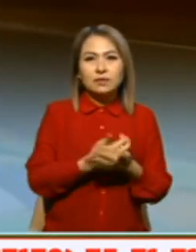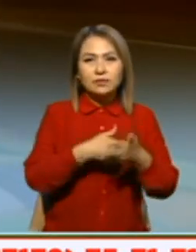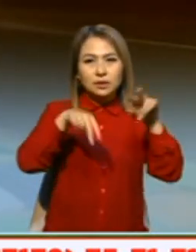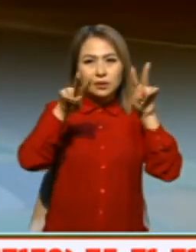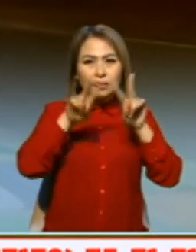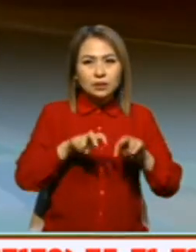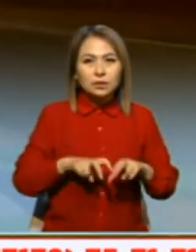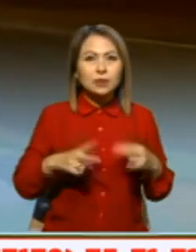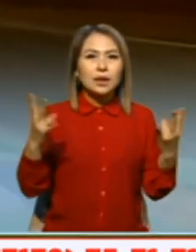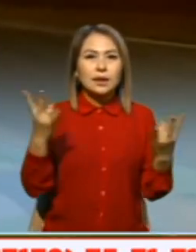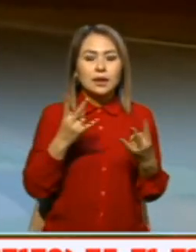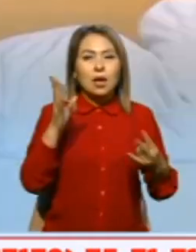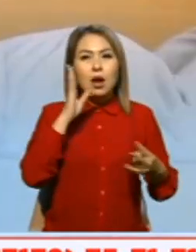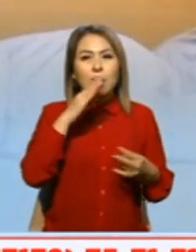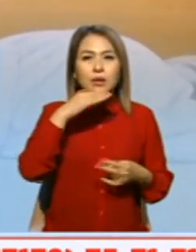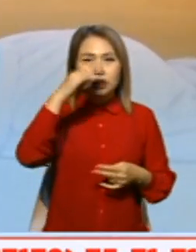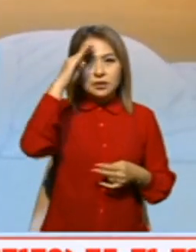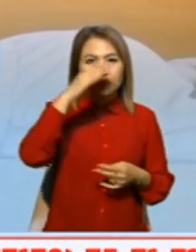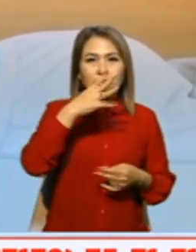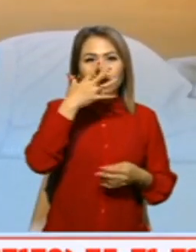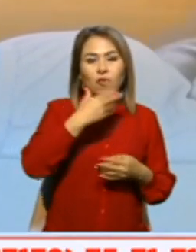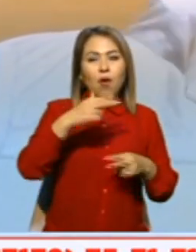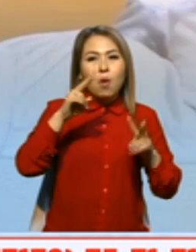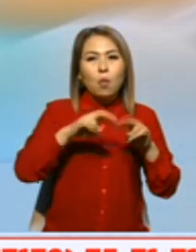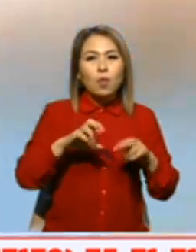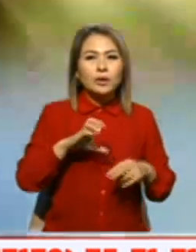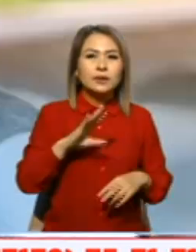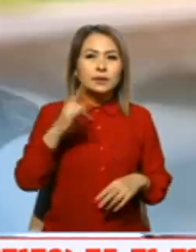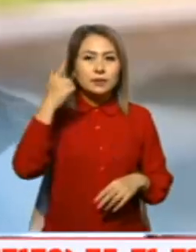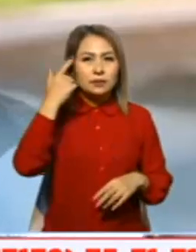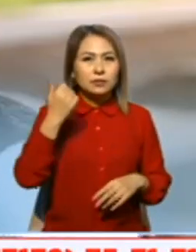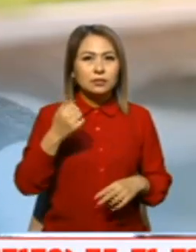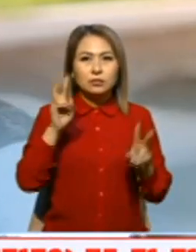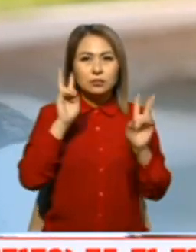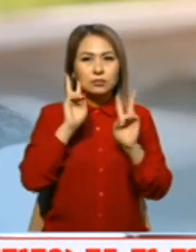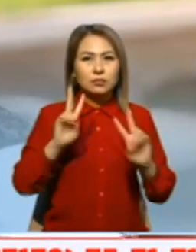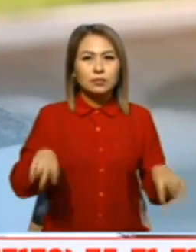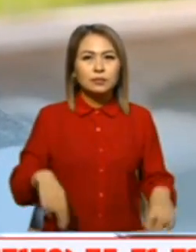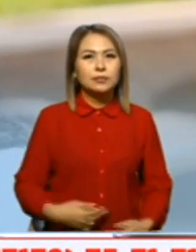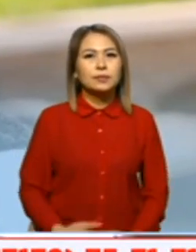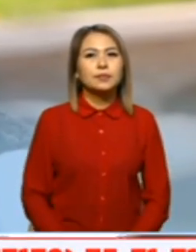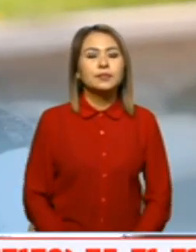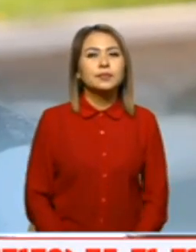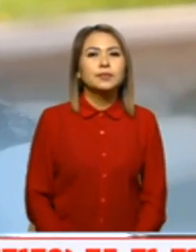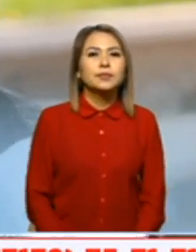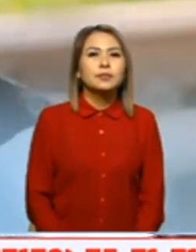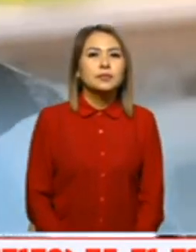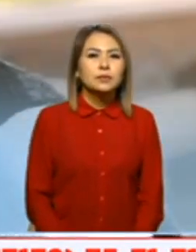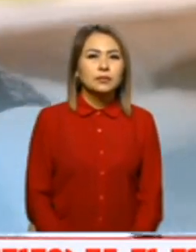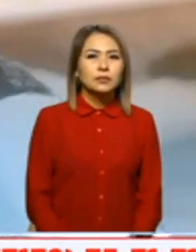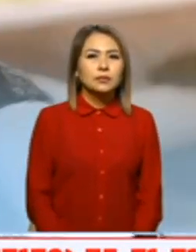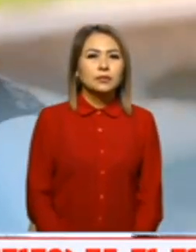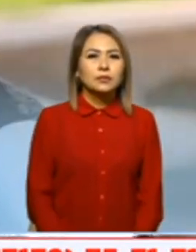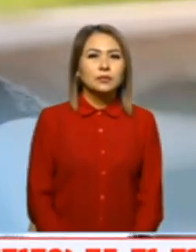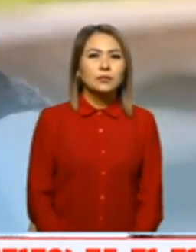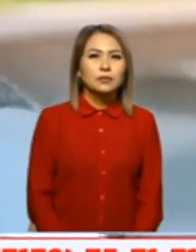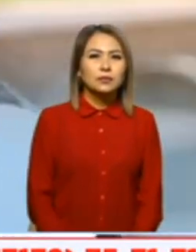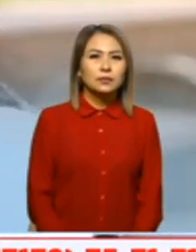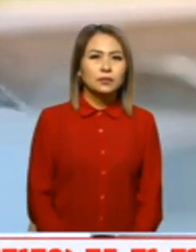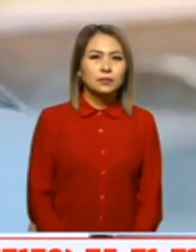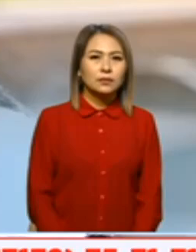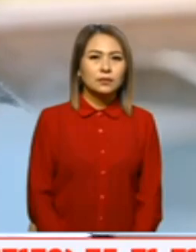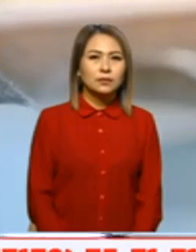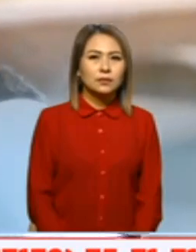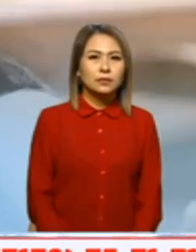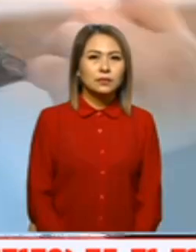өткізу керек. Ал ата-аналар баланы скринингтен өткізу туралы біле ме? Жоқ, оны білмейді екен. Балаларды скринингтен өткізуді білмесе?